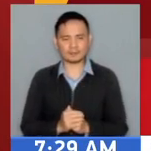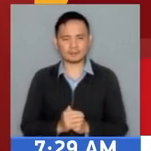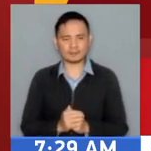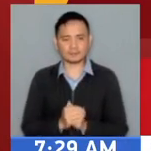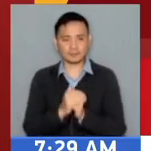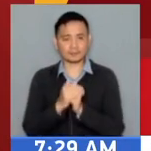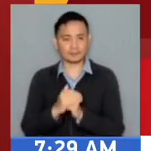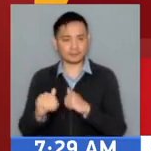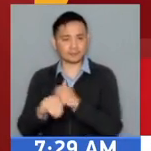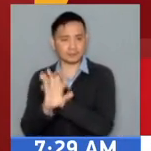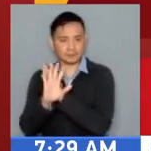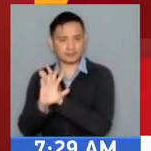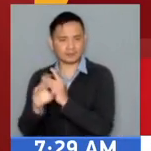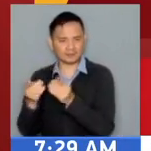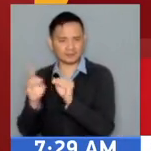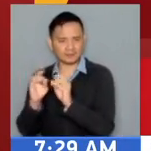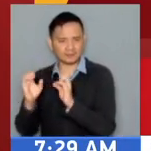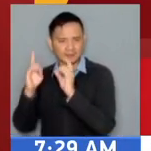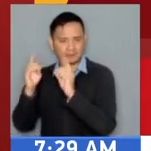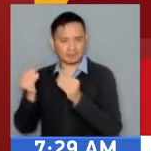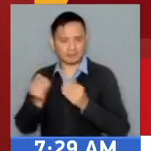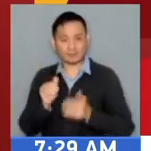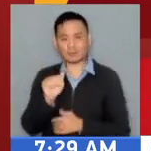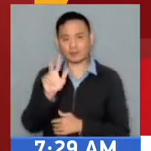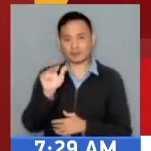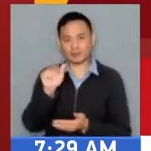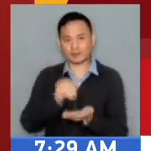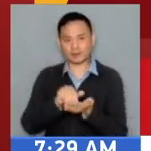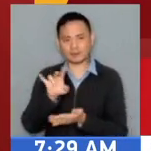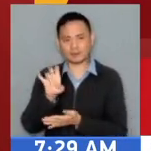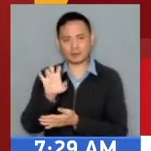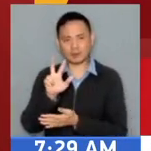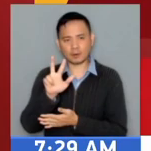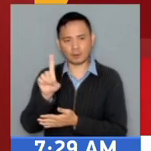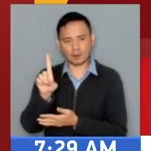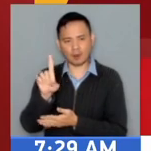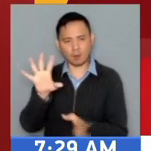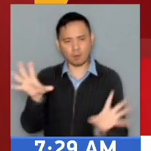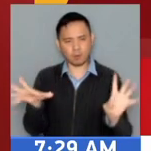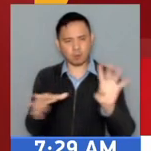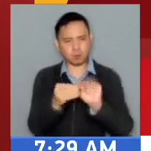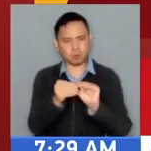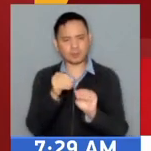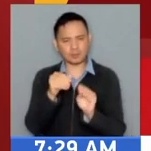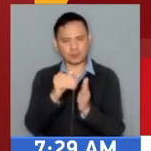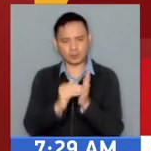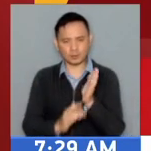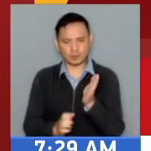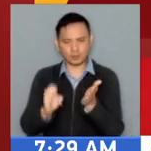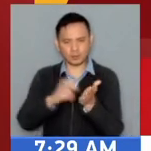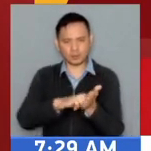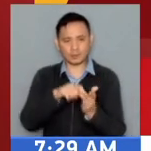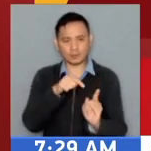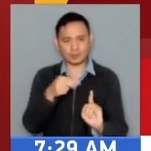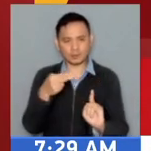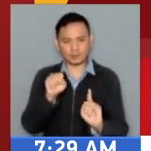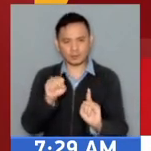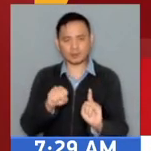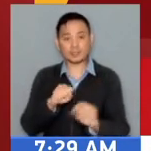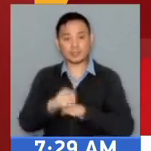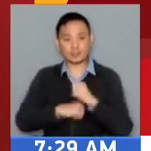sa 1,721 ang kabuuang bilang ng enrolled students ng City High para sa school year 2023